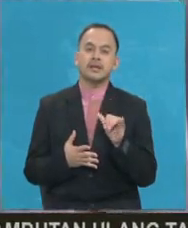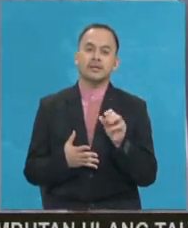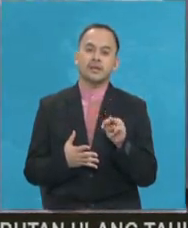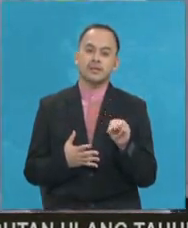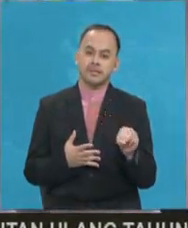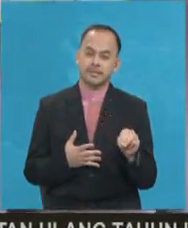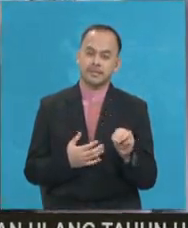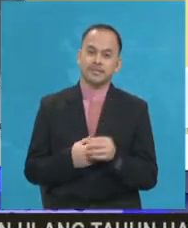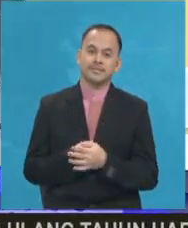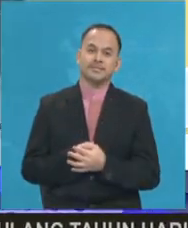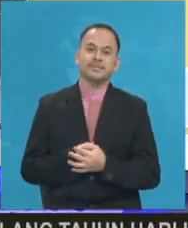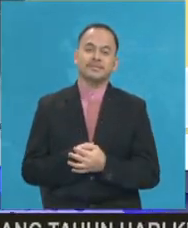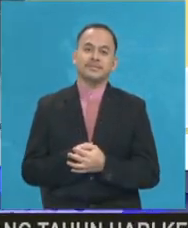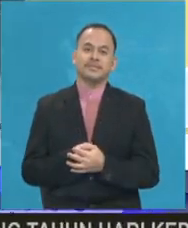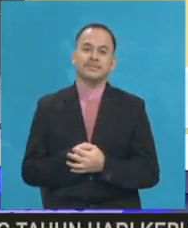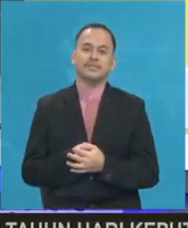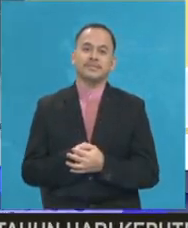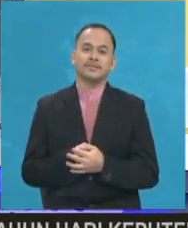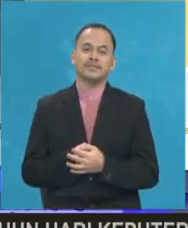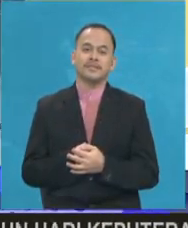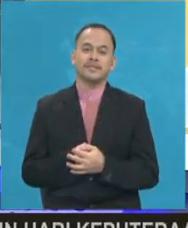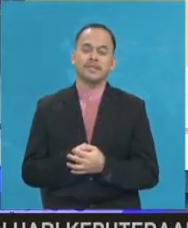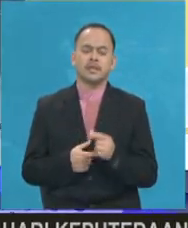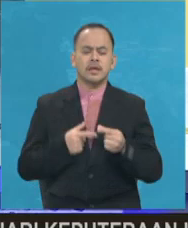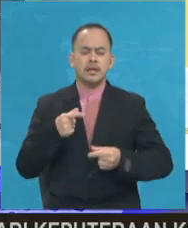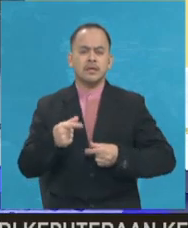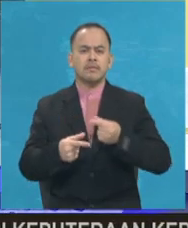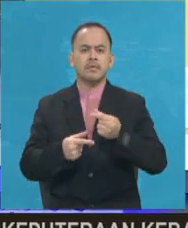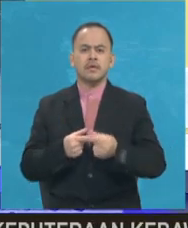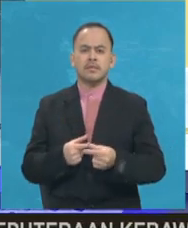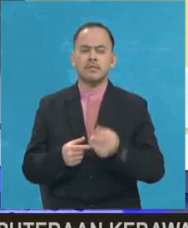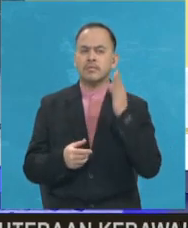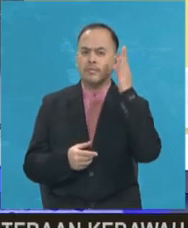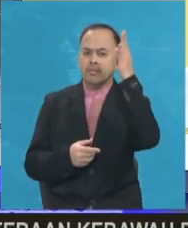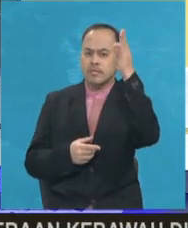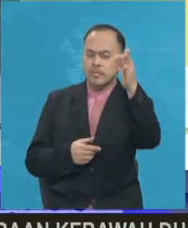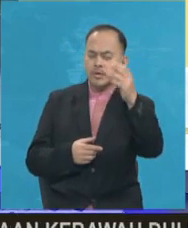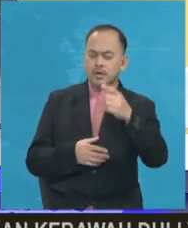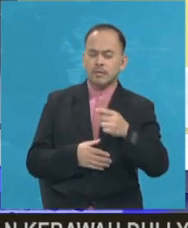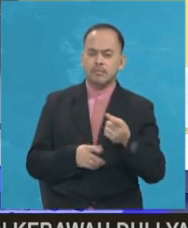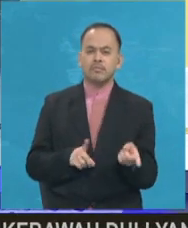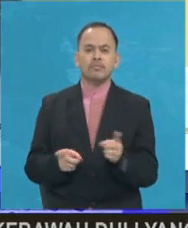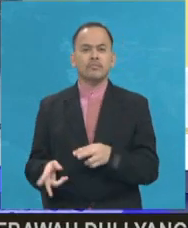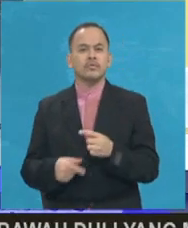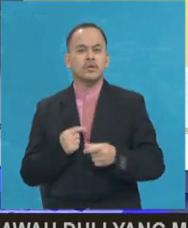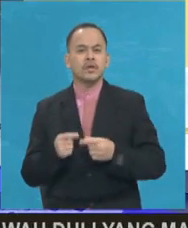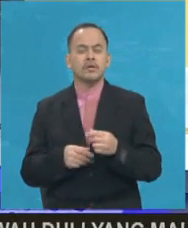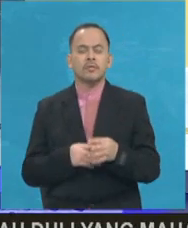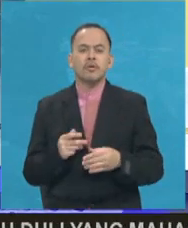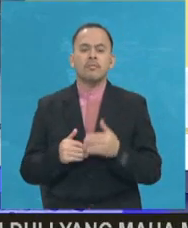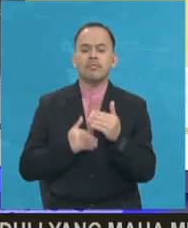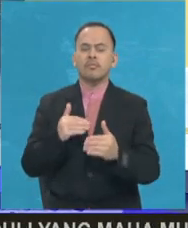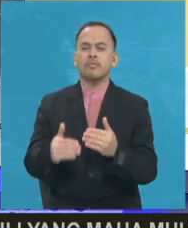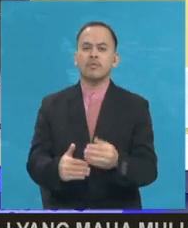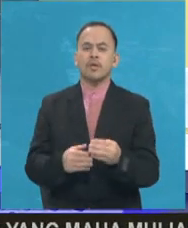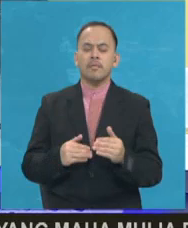ke Hai generasi masa depan merupakan generasi penerus yang akan mengorak langkah dalam proses